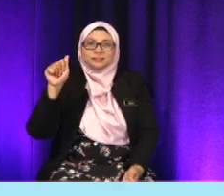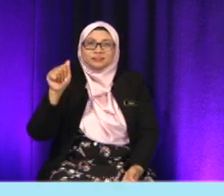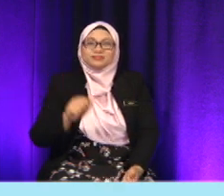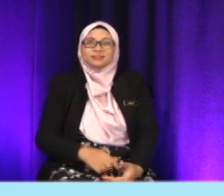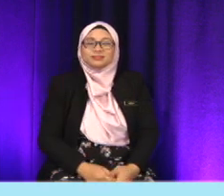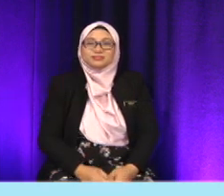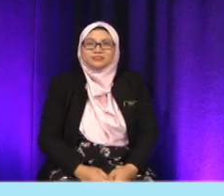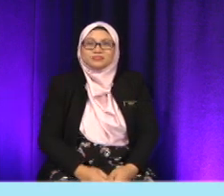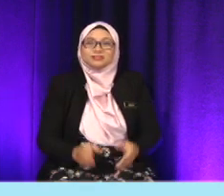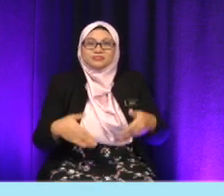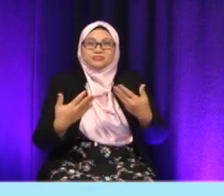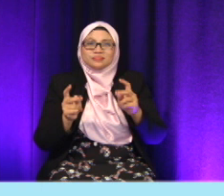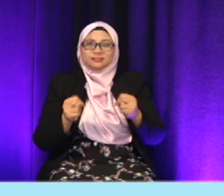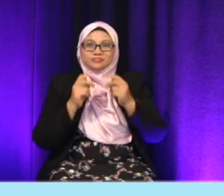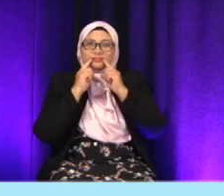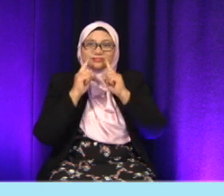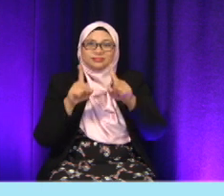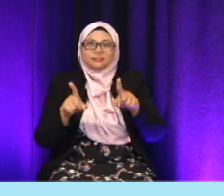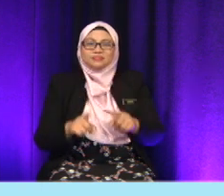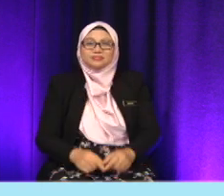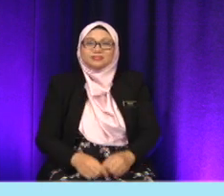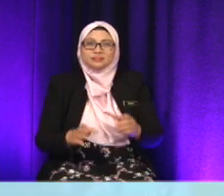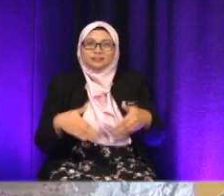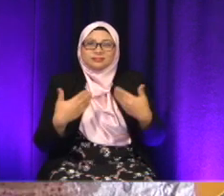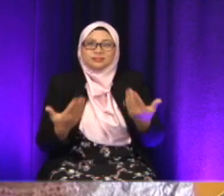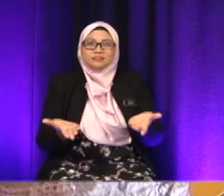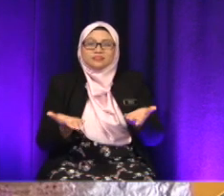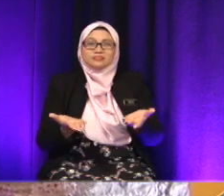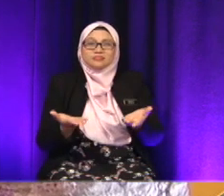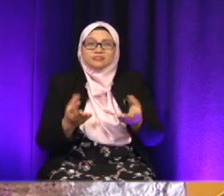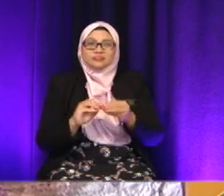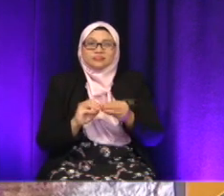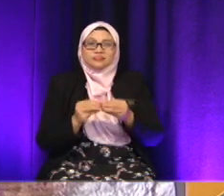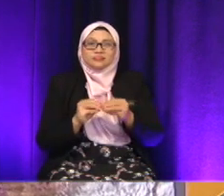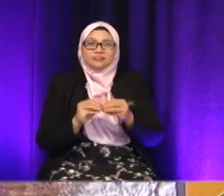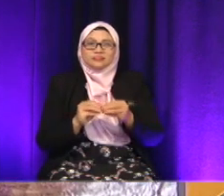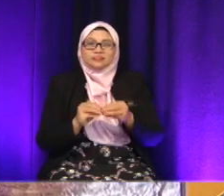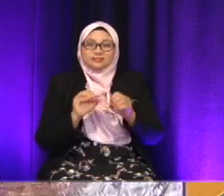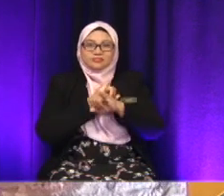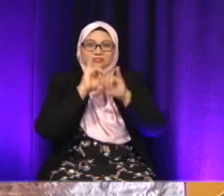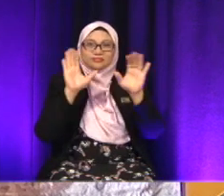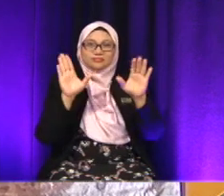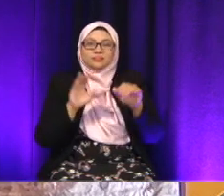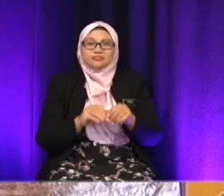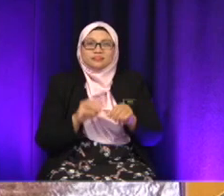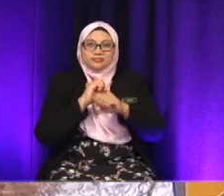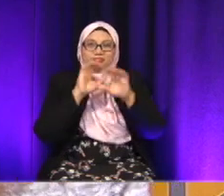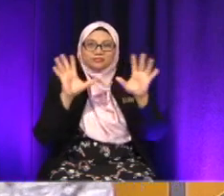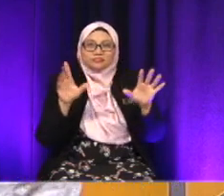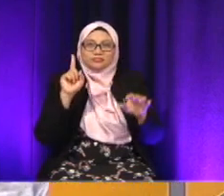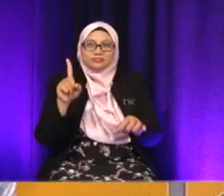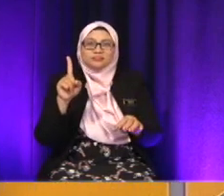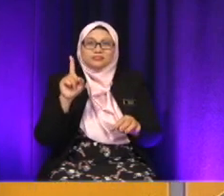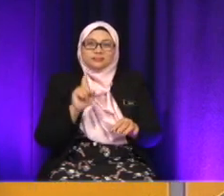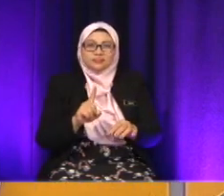sekali lagi eee berikan numbo Oke kita Jelaskan Terangkan satu persatu supaya kita tak hilang langkah